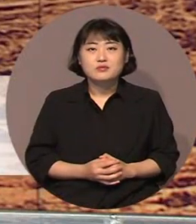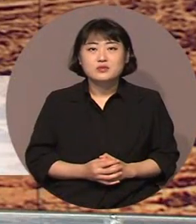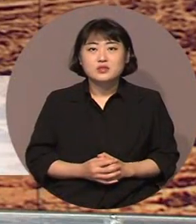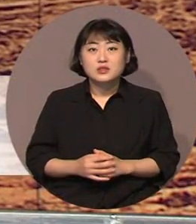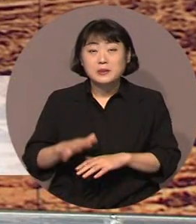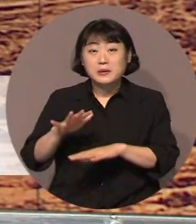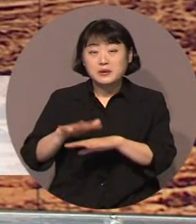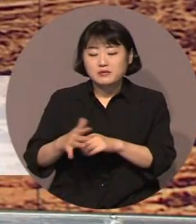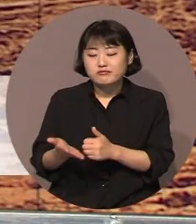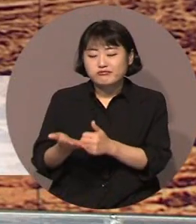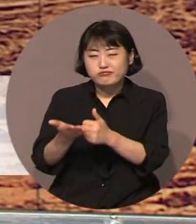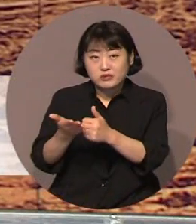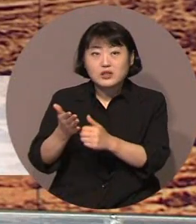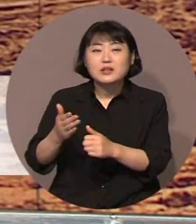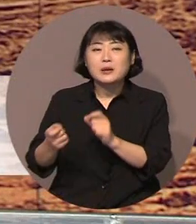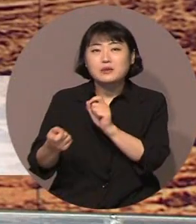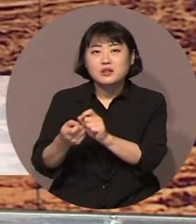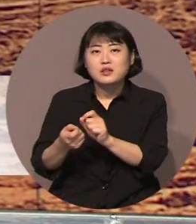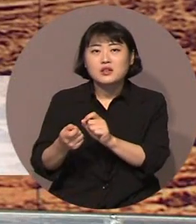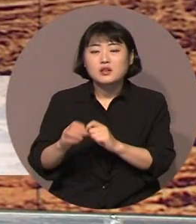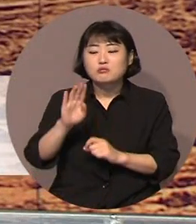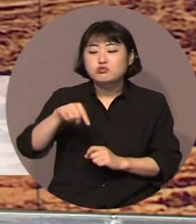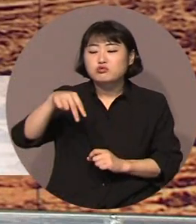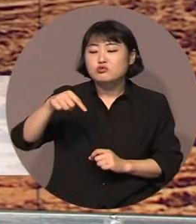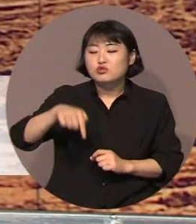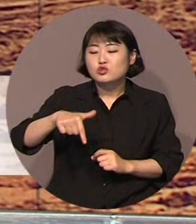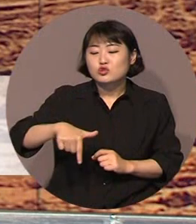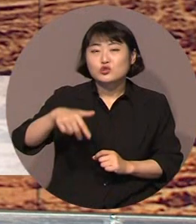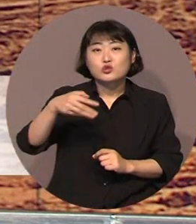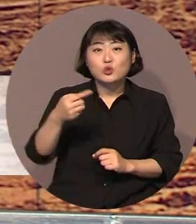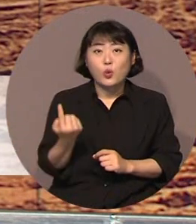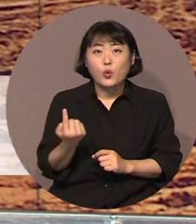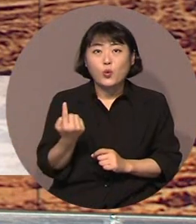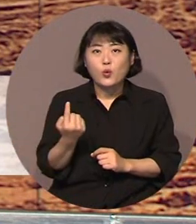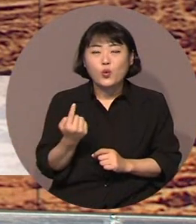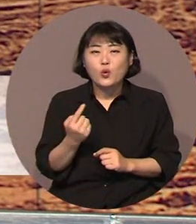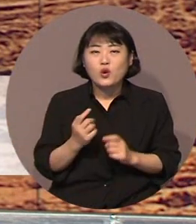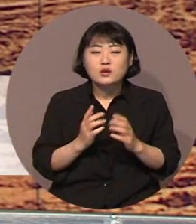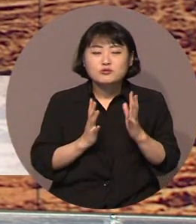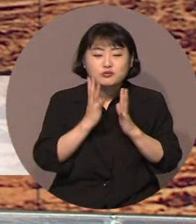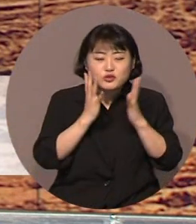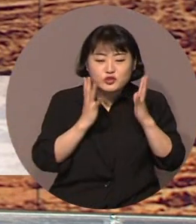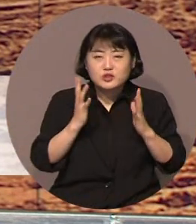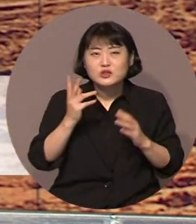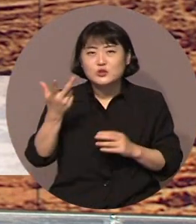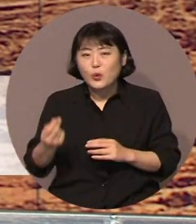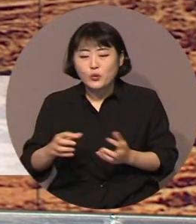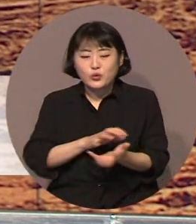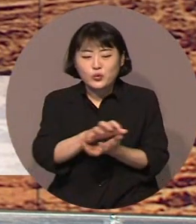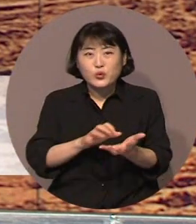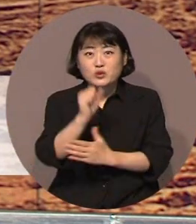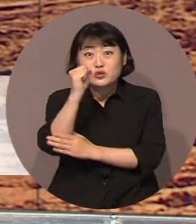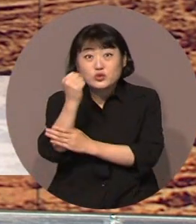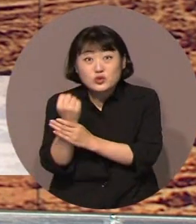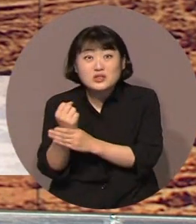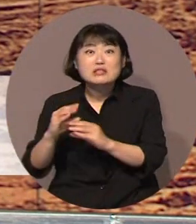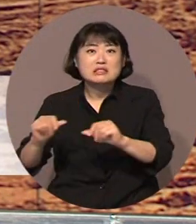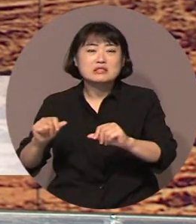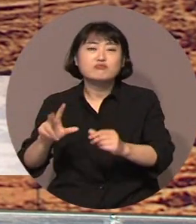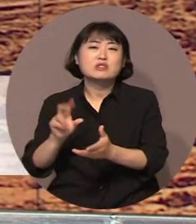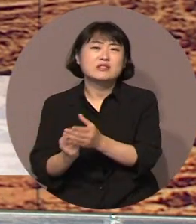영농철을 앞두고 분별한 부숙토, 즉 발효돼 썩은 퇴비 살포가 곳곳에서 문제가 되고 있는데